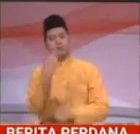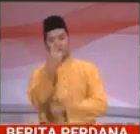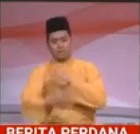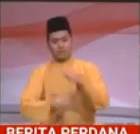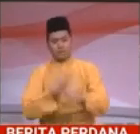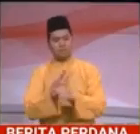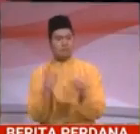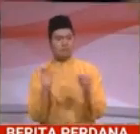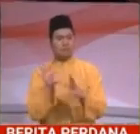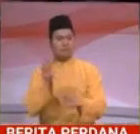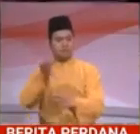sepak